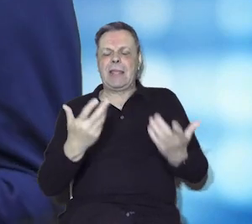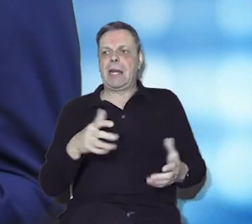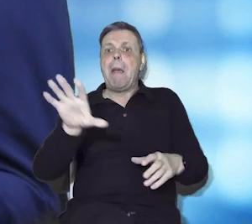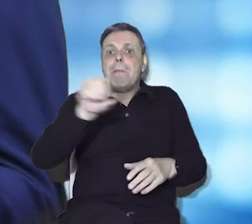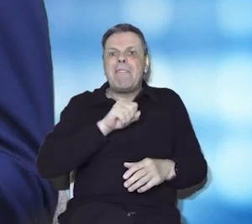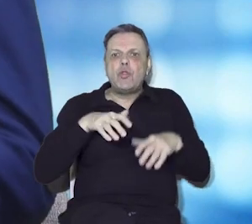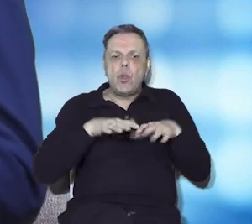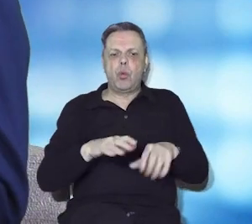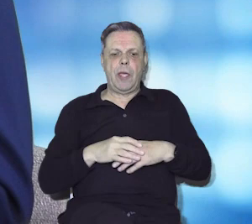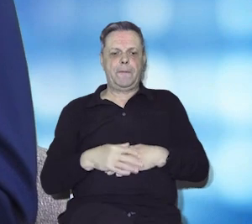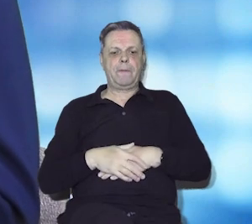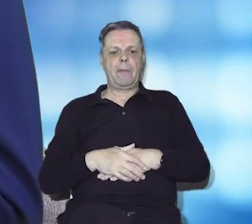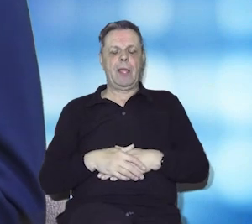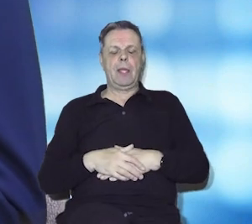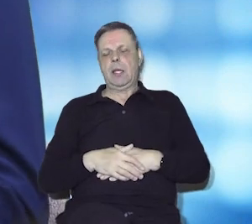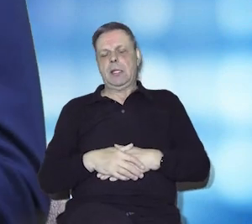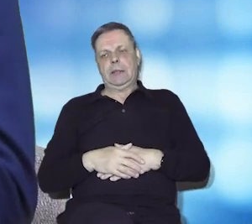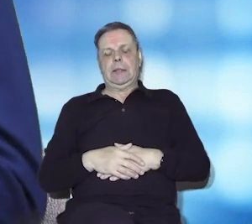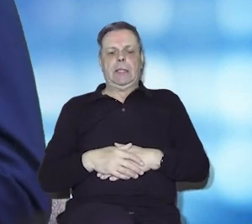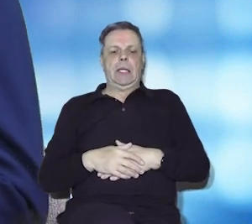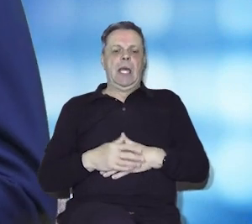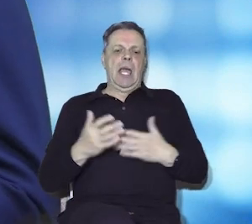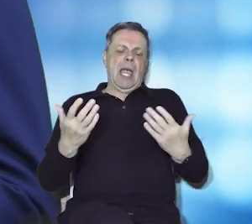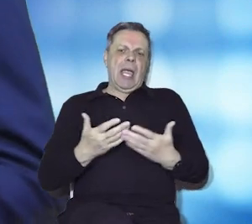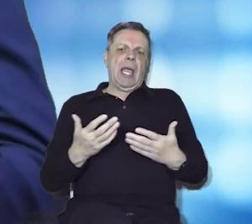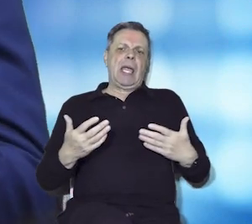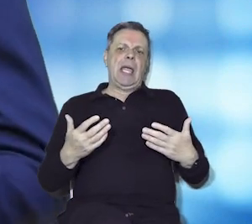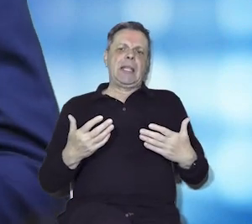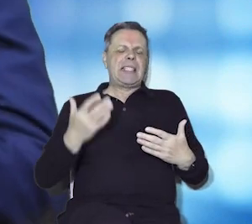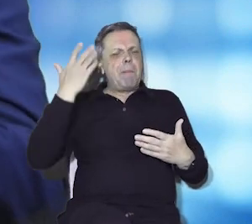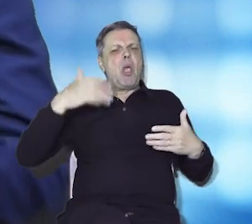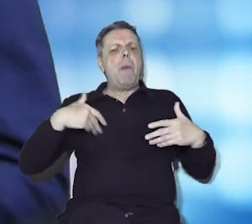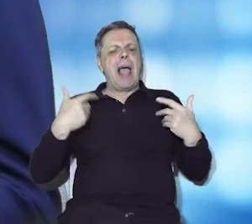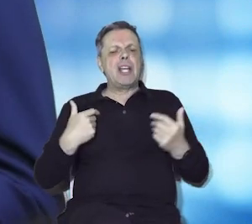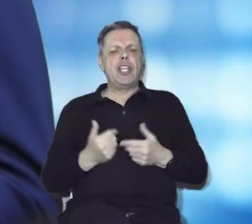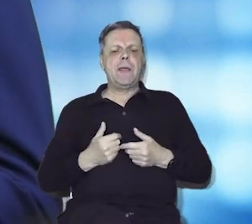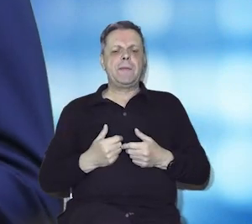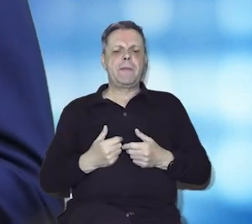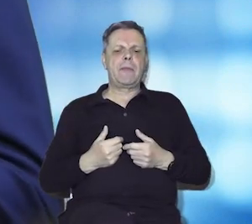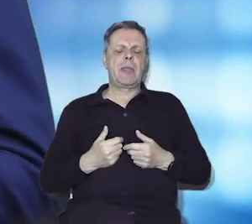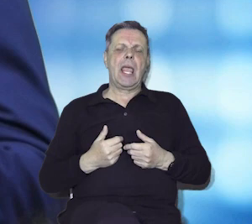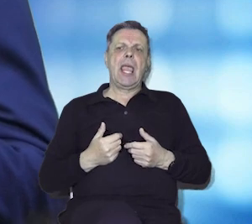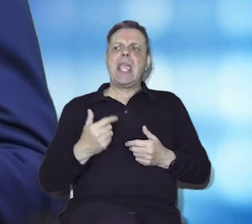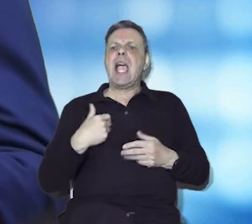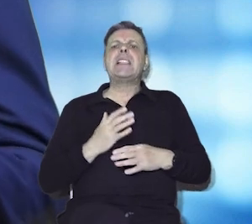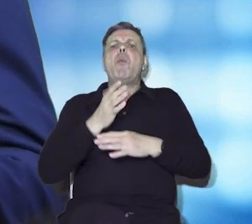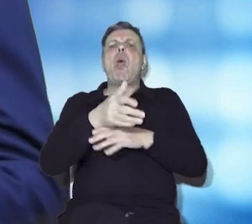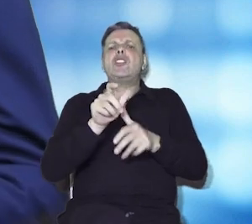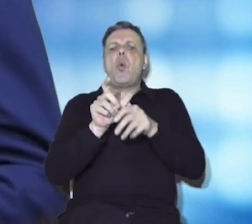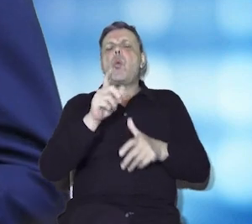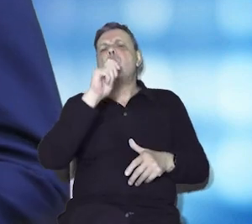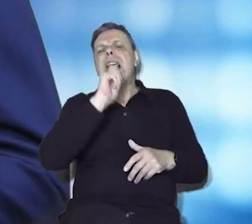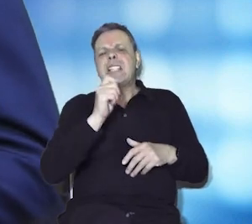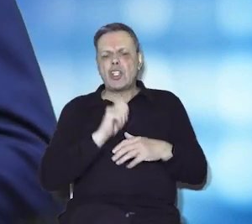sam mlađi, nešto mlađi nego što sam sad, išao u neke slastičarnice, osobito od